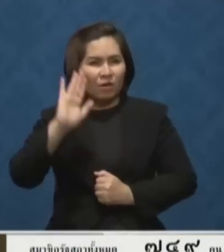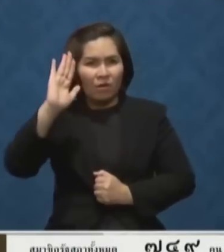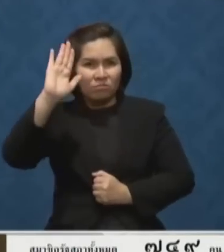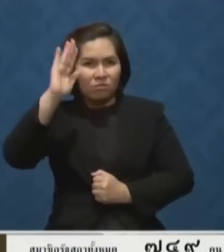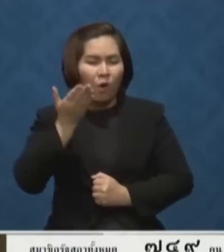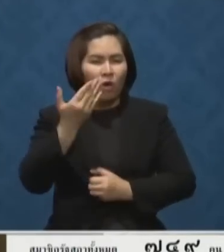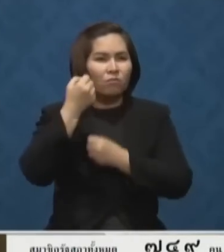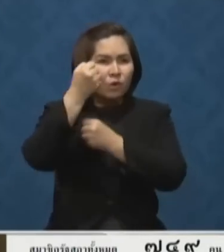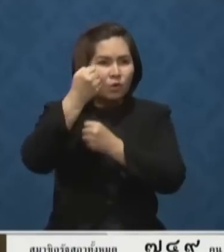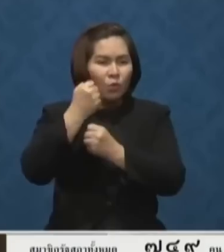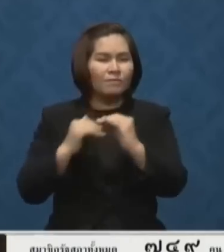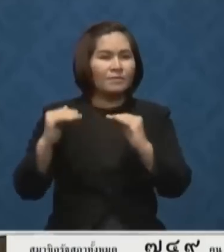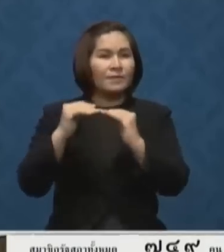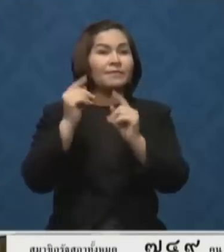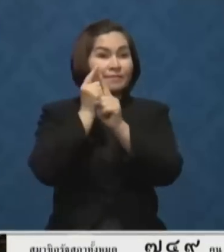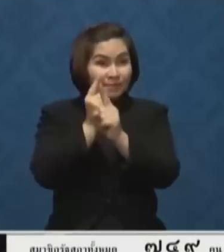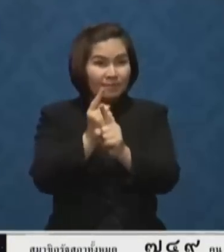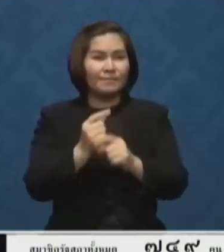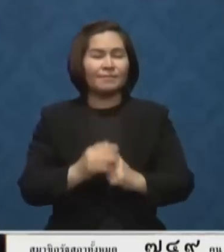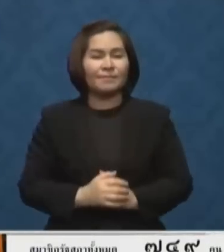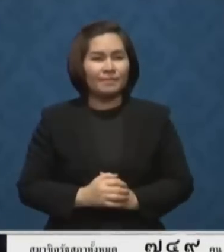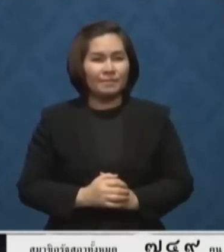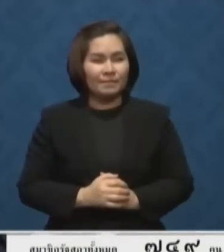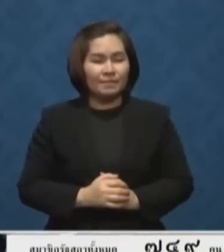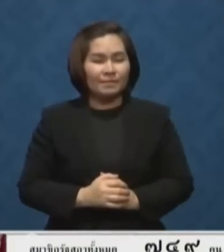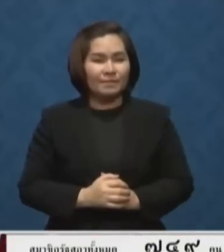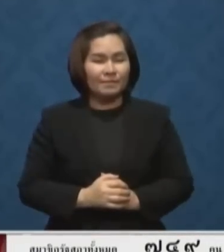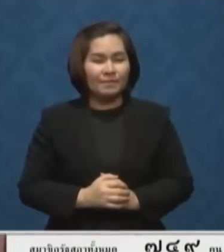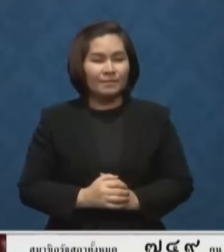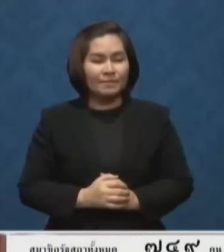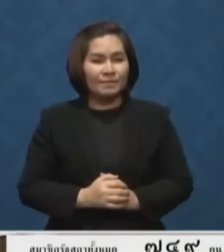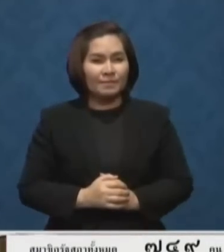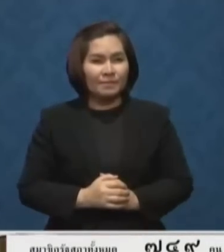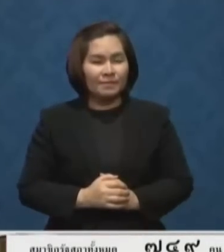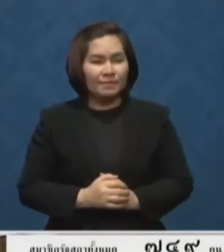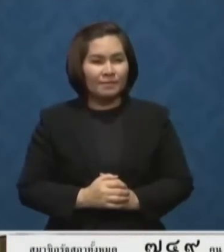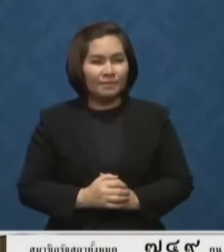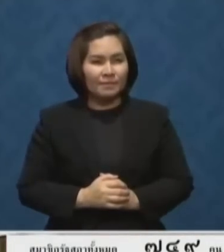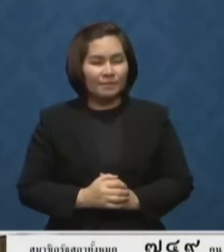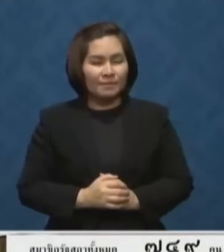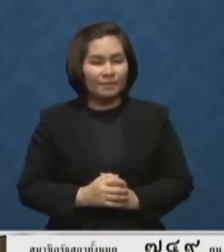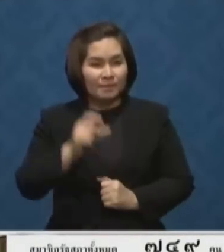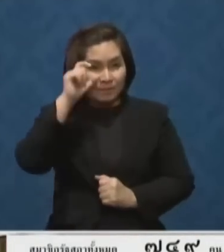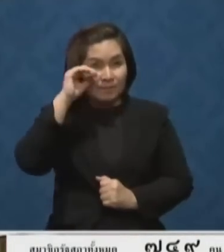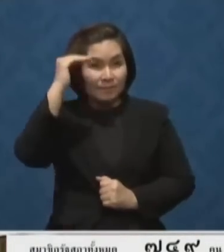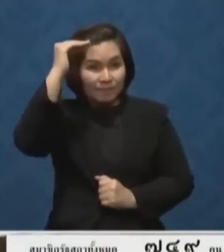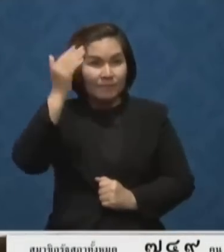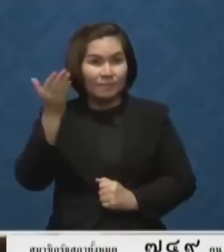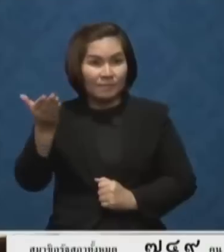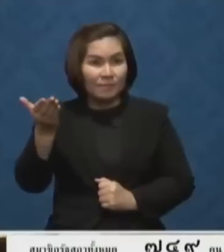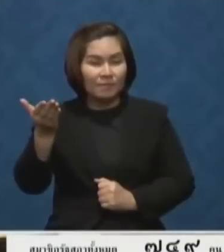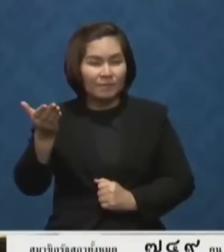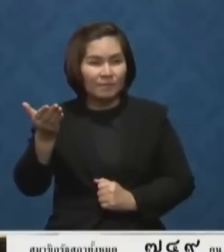ทวงตามสิทาง่านครัผมลัสมบางกวาทางนี้ทางค